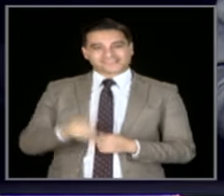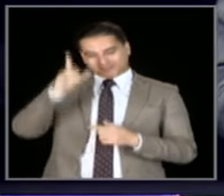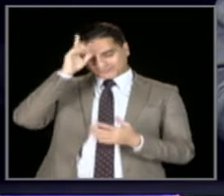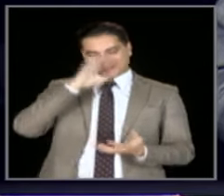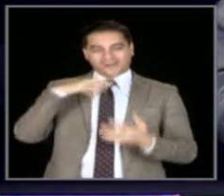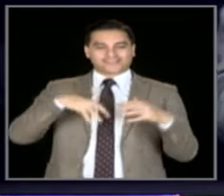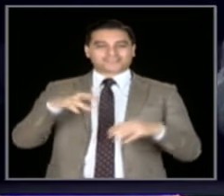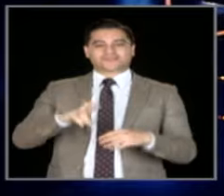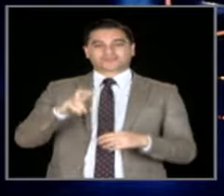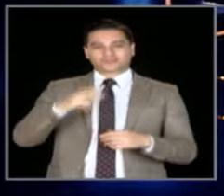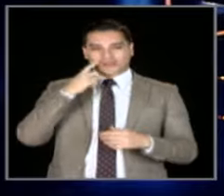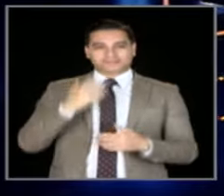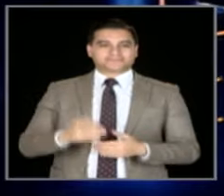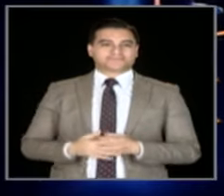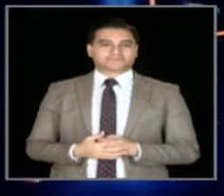جغرافيا، والسؤال هو: